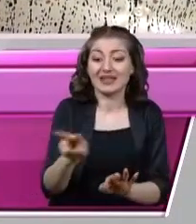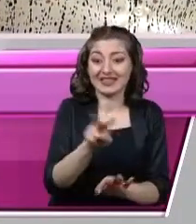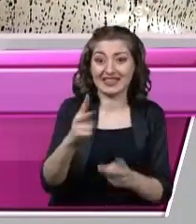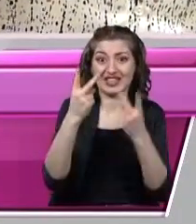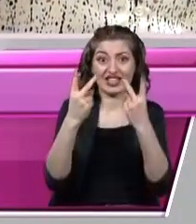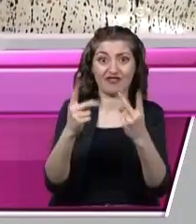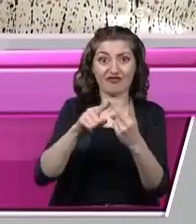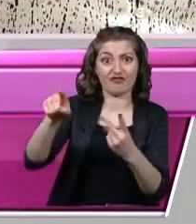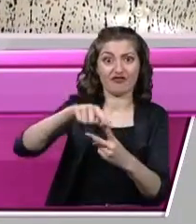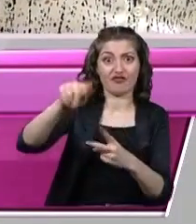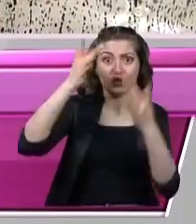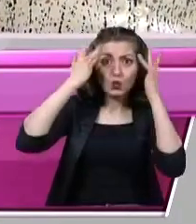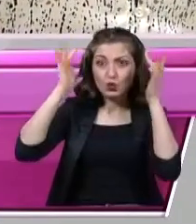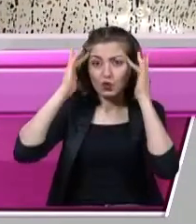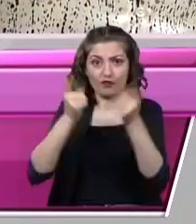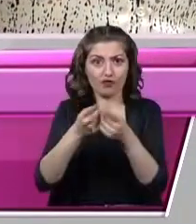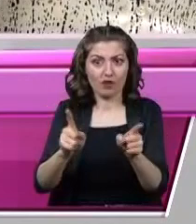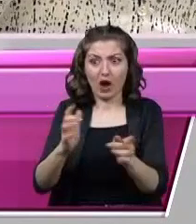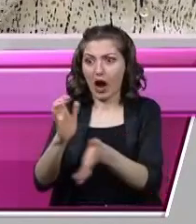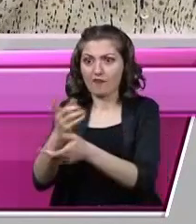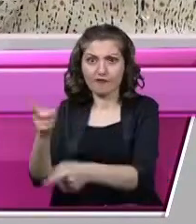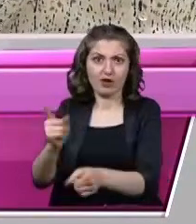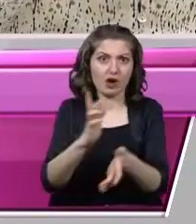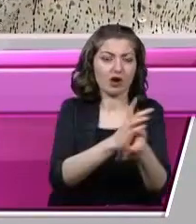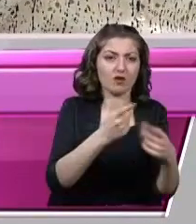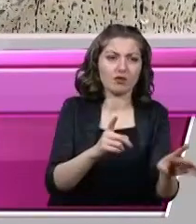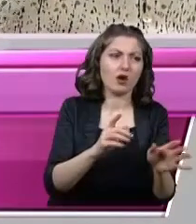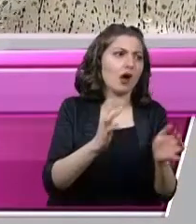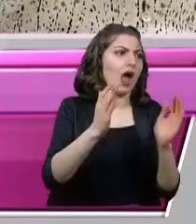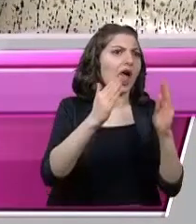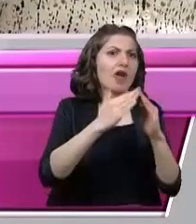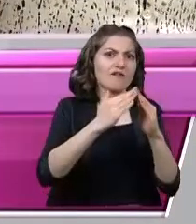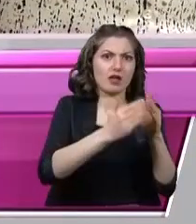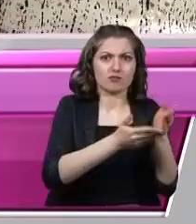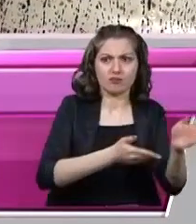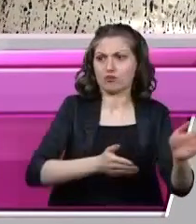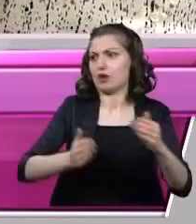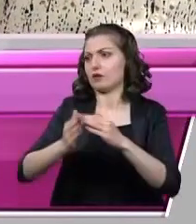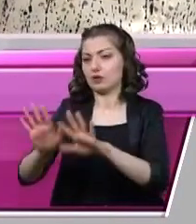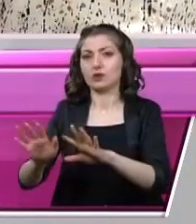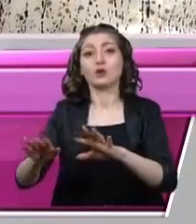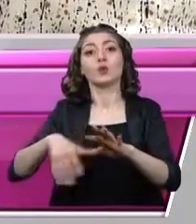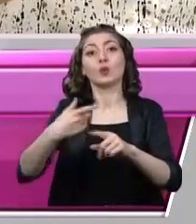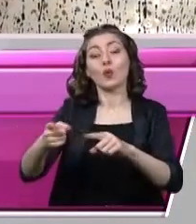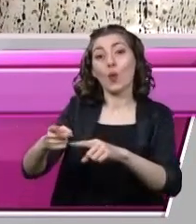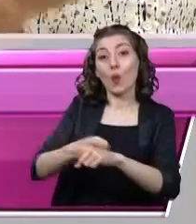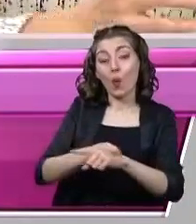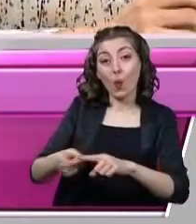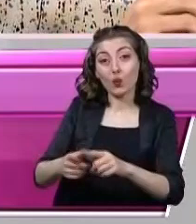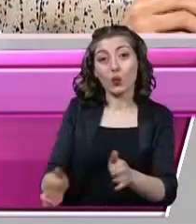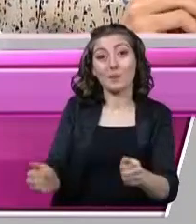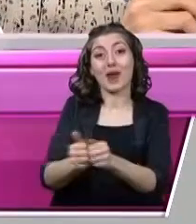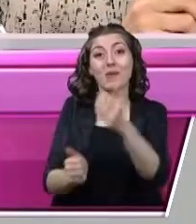kültürde iki farklı anne babanın evladı bir odaya giriyor bir eve giriyor ve birlikte ortak müşteri bir yaşam